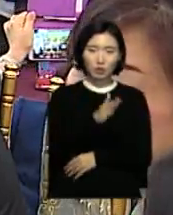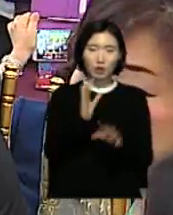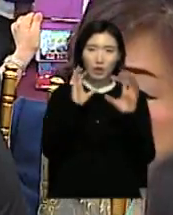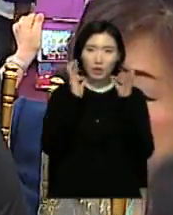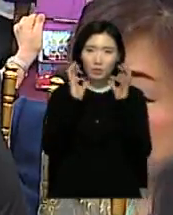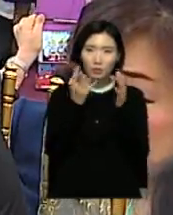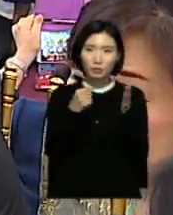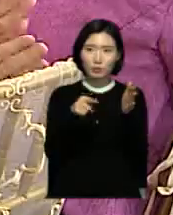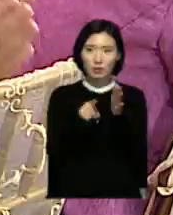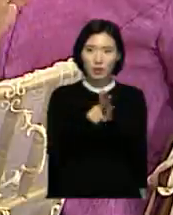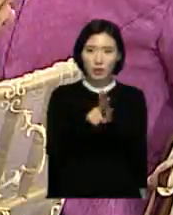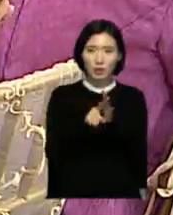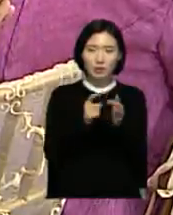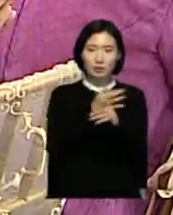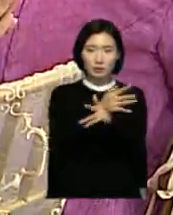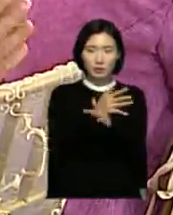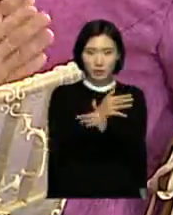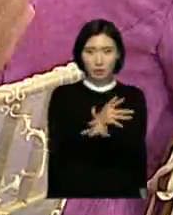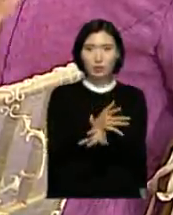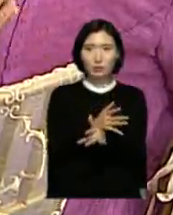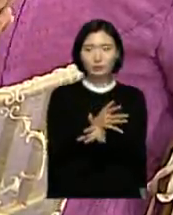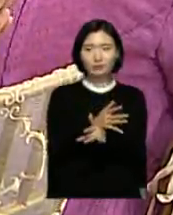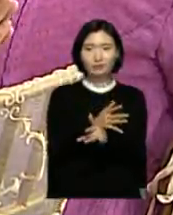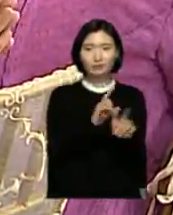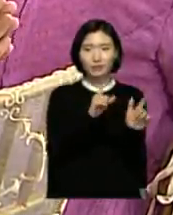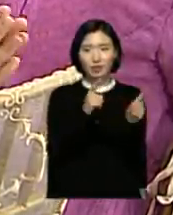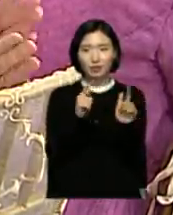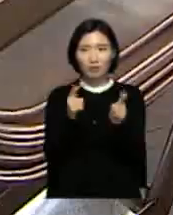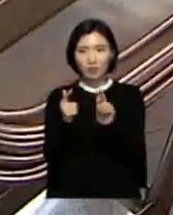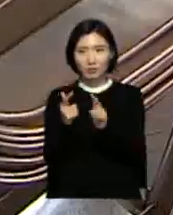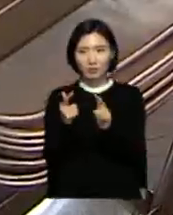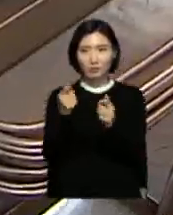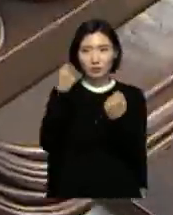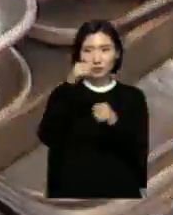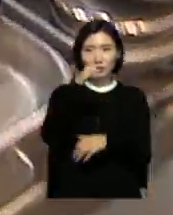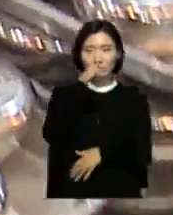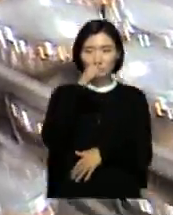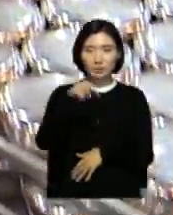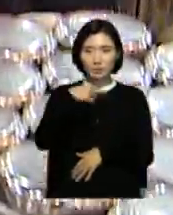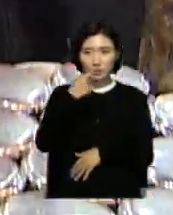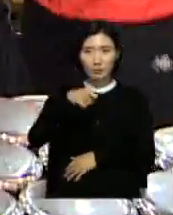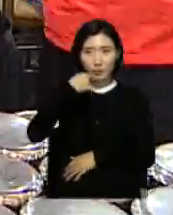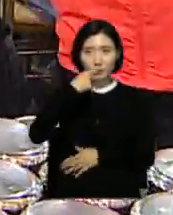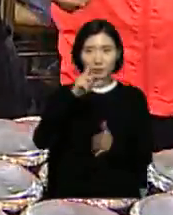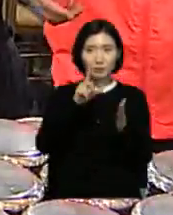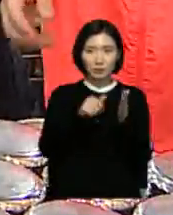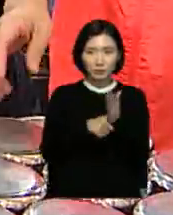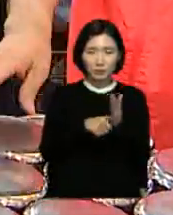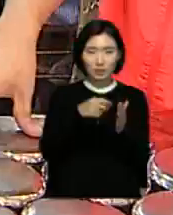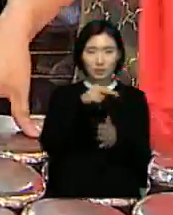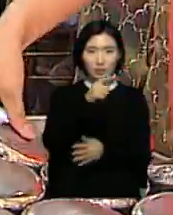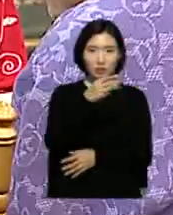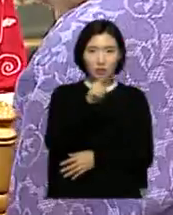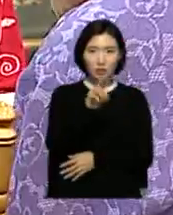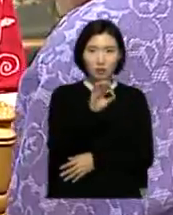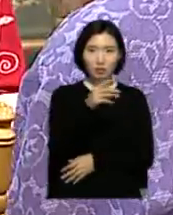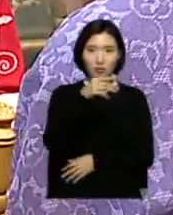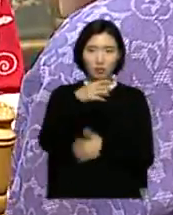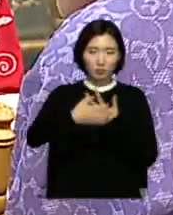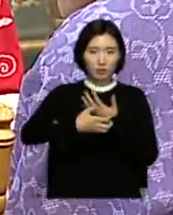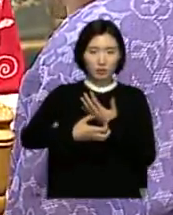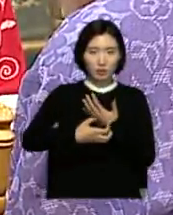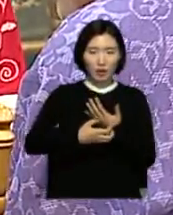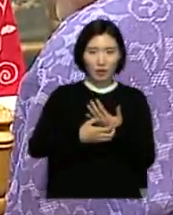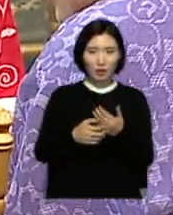어린이들의 재롱 잔치까지 다양한 공연이 펼쳐집니다. 이어진 식사 시간에는 설렁탕, 잡채, 과일 등